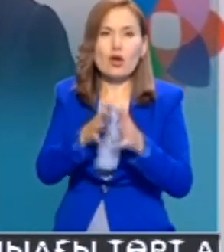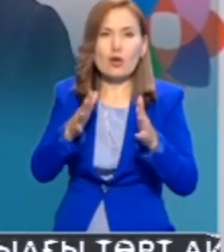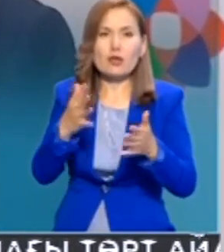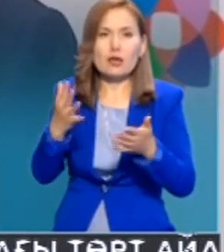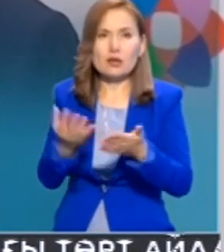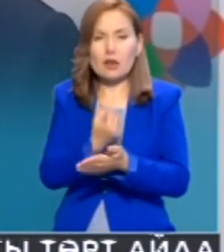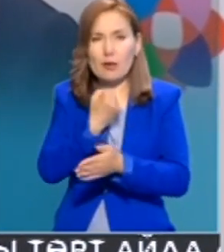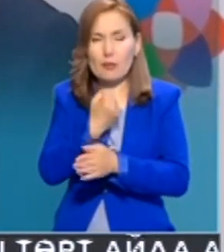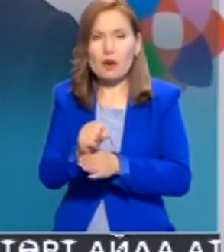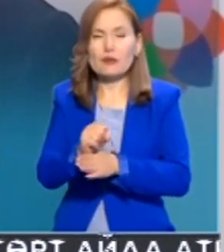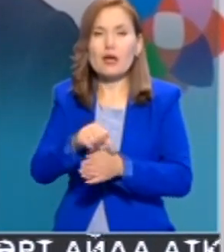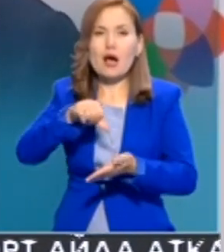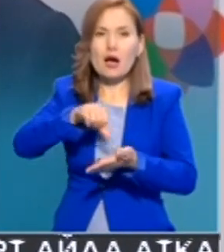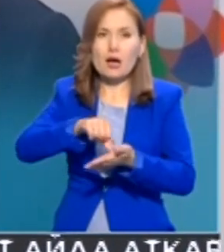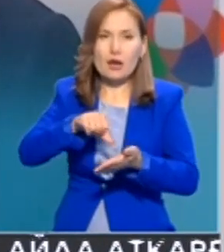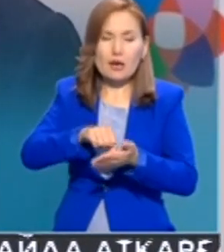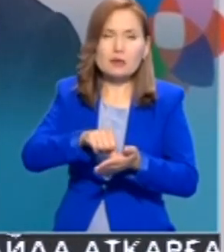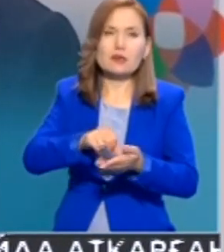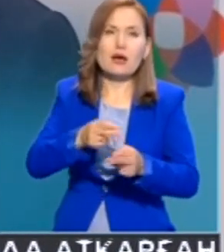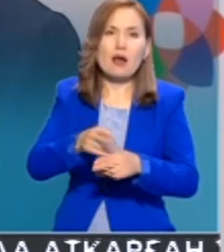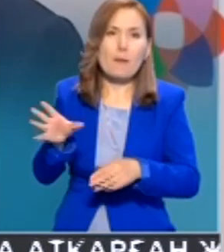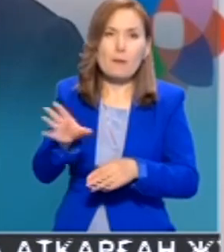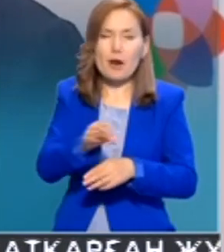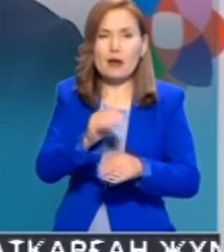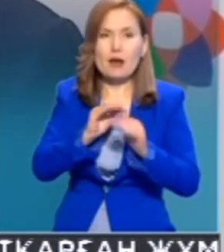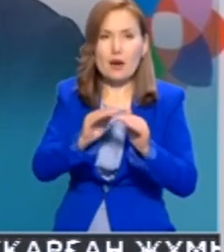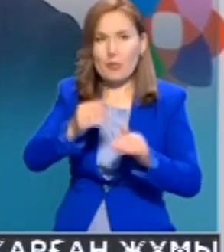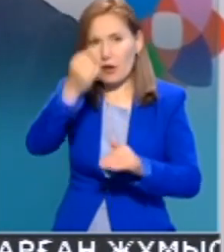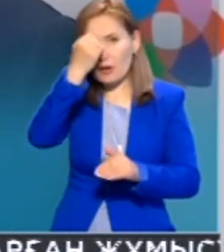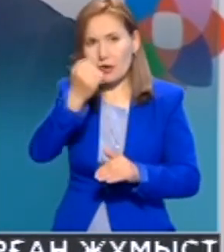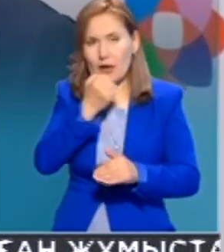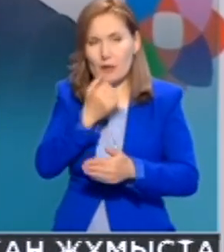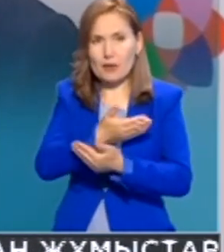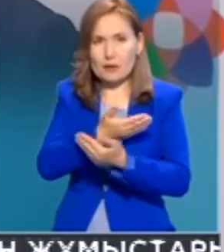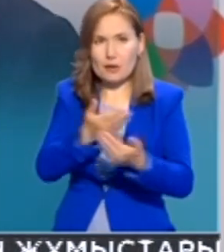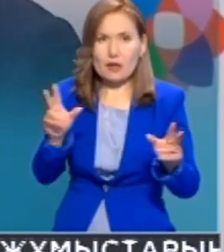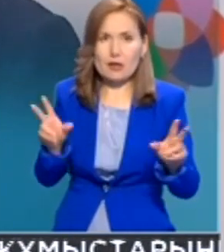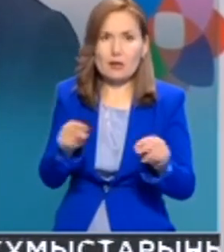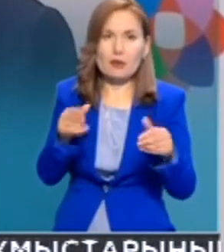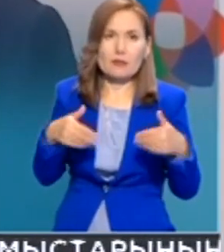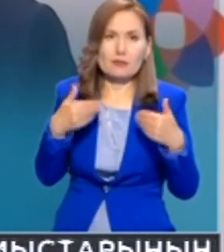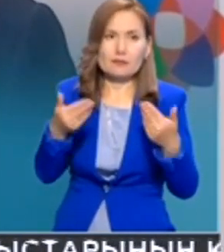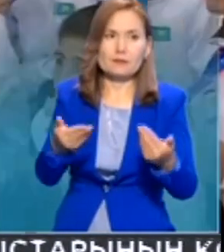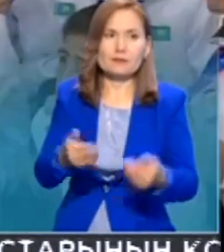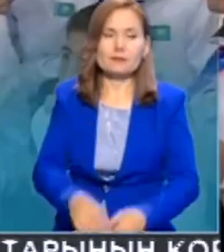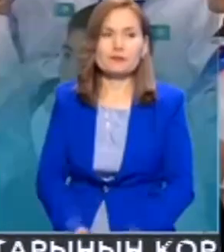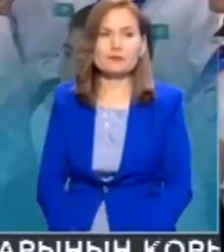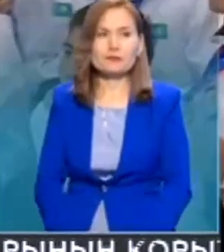жеңіске атсалысқан бүкіл азаматтардың бәріне ең алдымен алғыс білдіреміз.